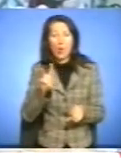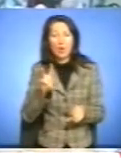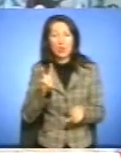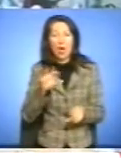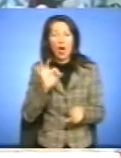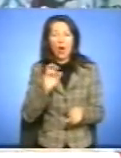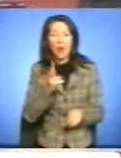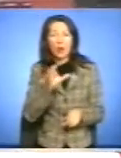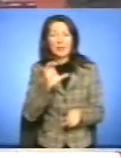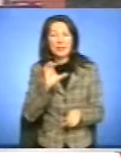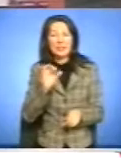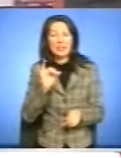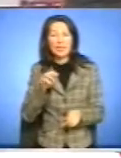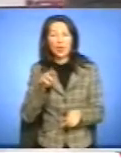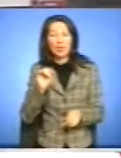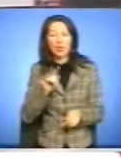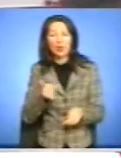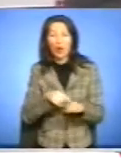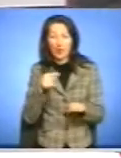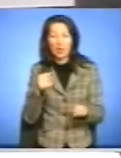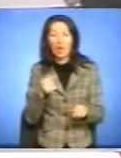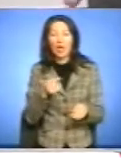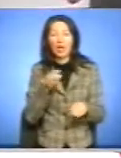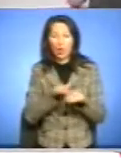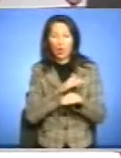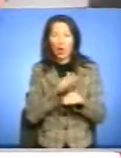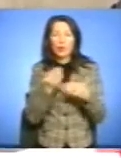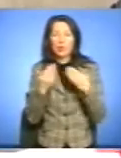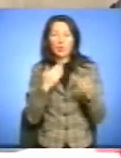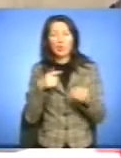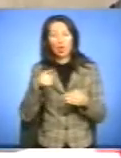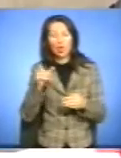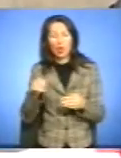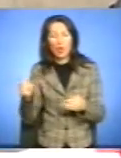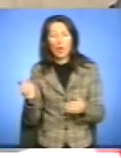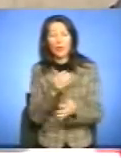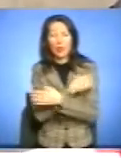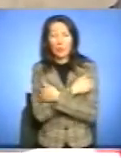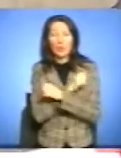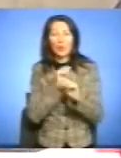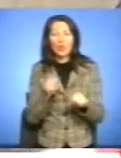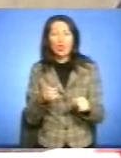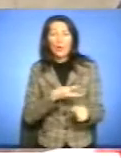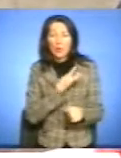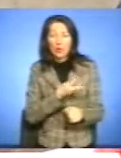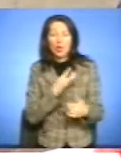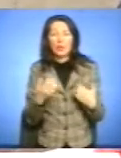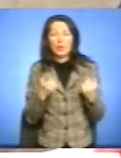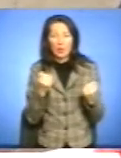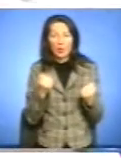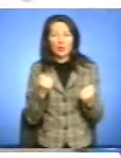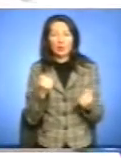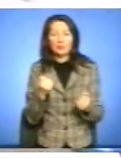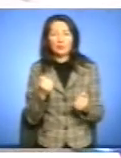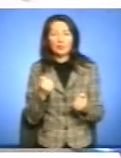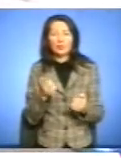до інших людей. З точки зору психології, обійми здатні підбадьорити і підтримати, налаштувати на душевний контакт.